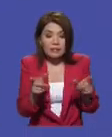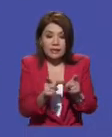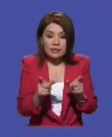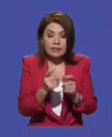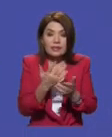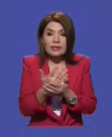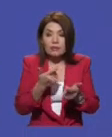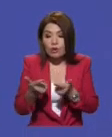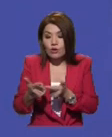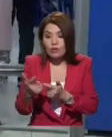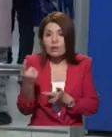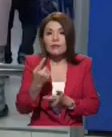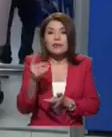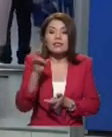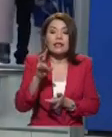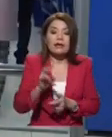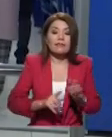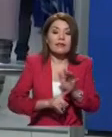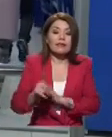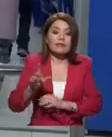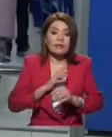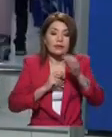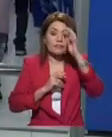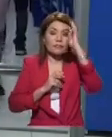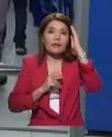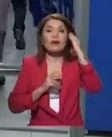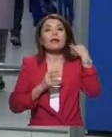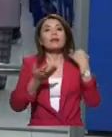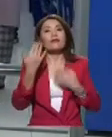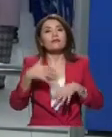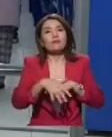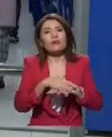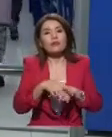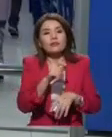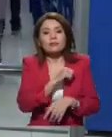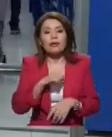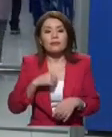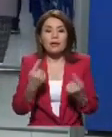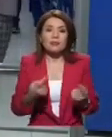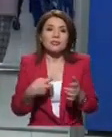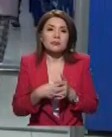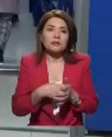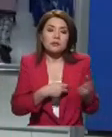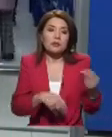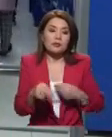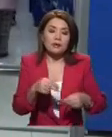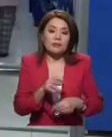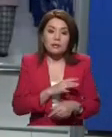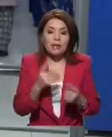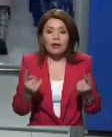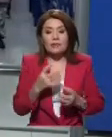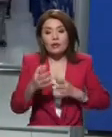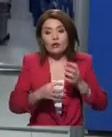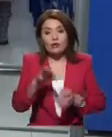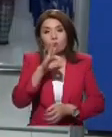1-ші қарашада қолданысқа берілді. Бұрын халық өзгелден тауарды кәдімгі пошта арқылы алатын. Қазір біз халықаралық тәжірибені